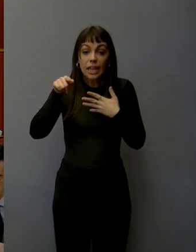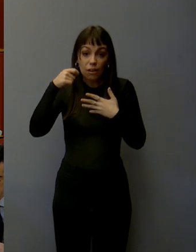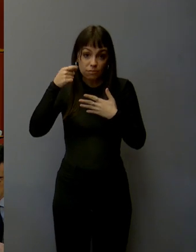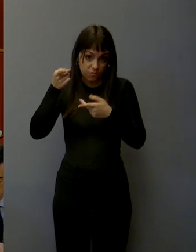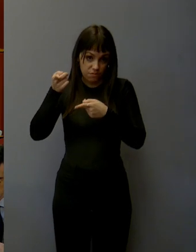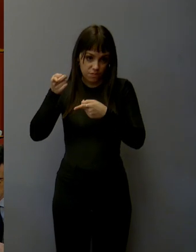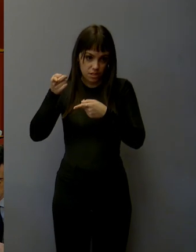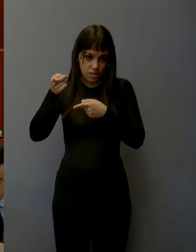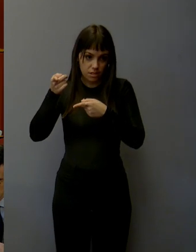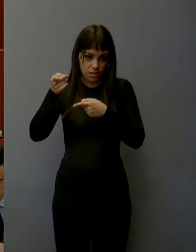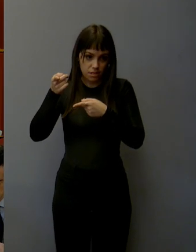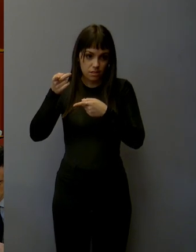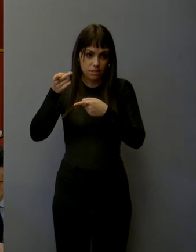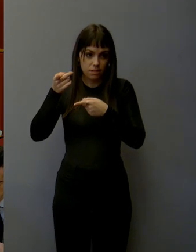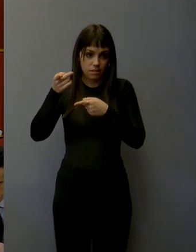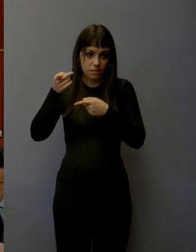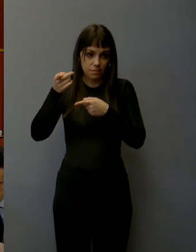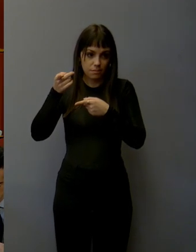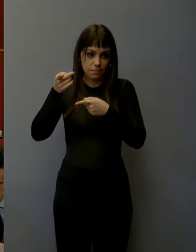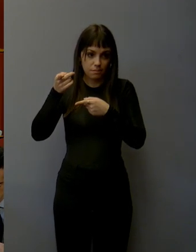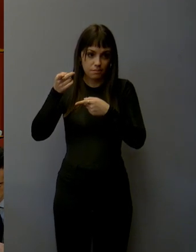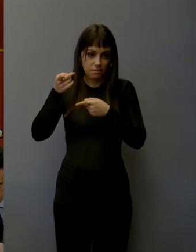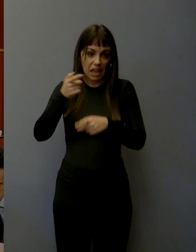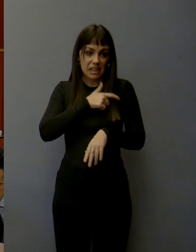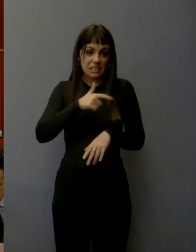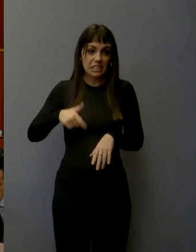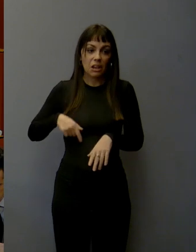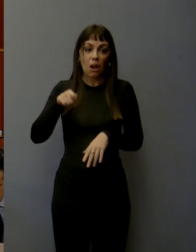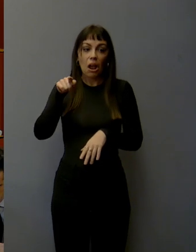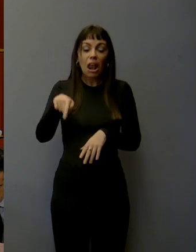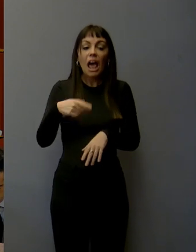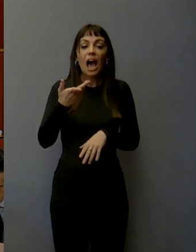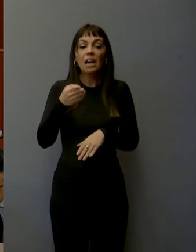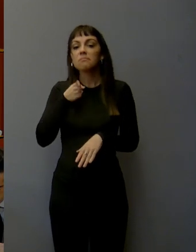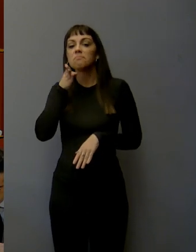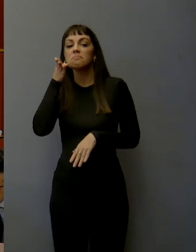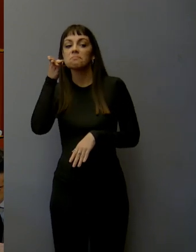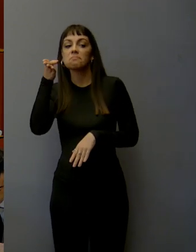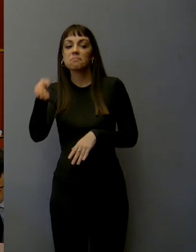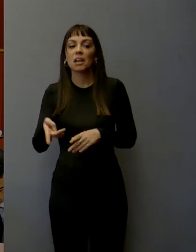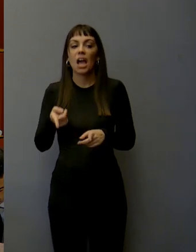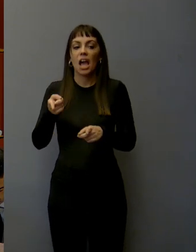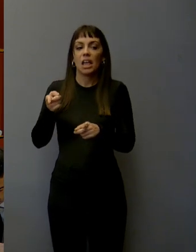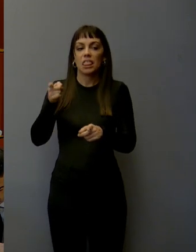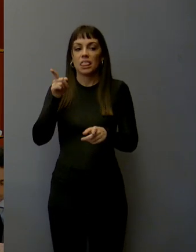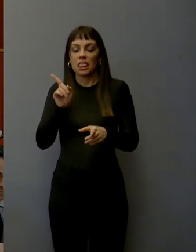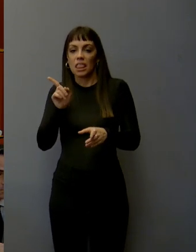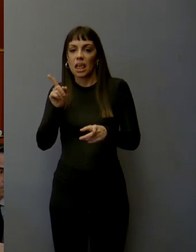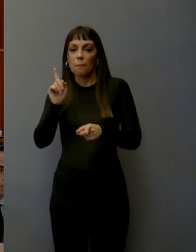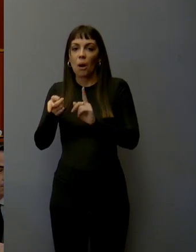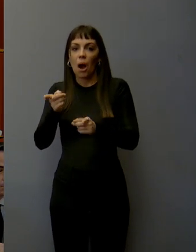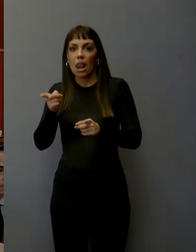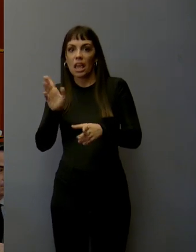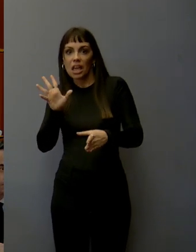In molti casi lei ben ritrovato parte della sua dimensione politica quel concetto di Darwinismo sociale che spesso